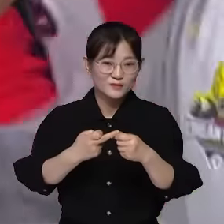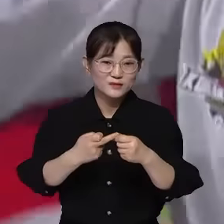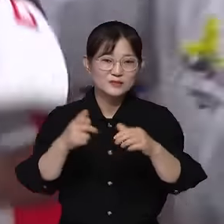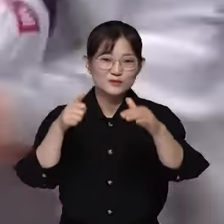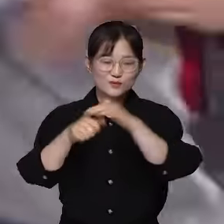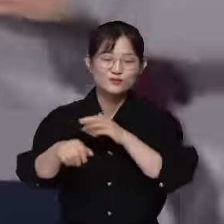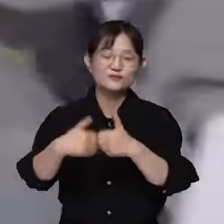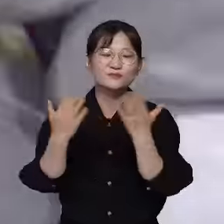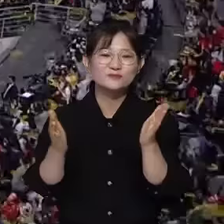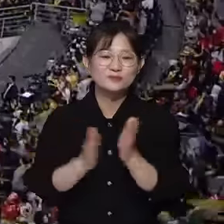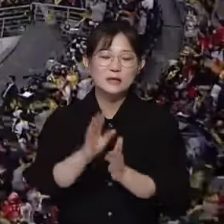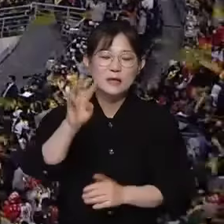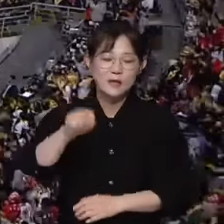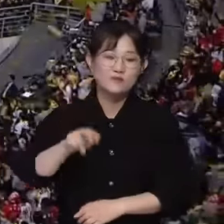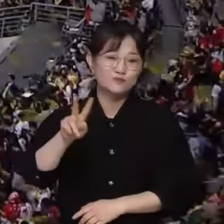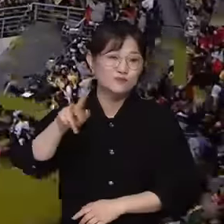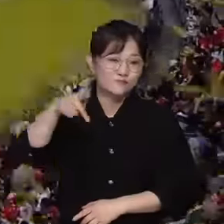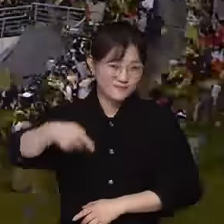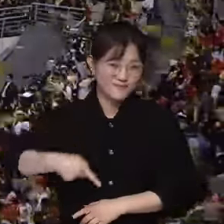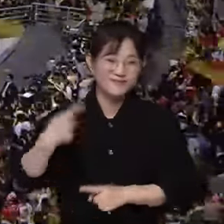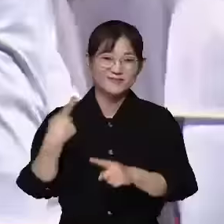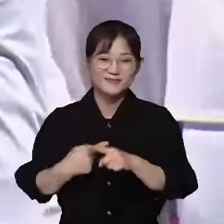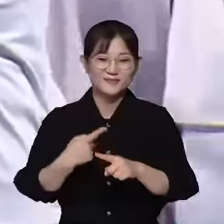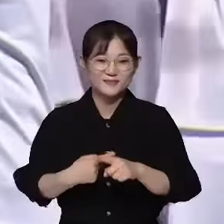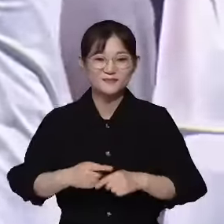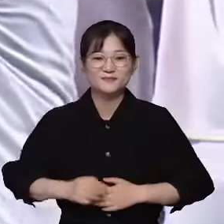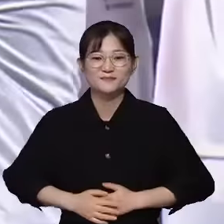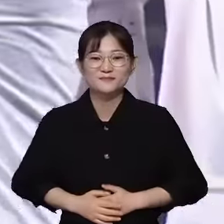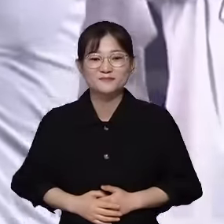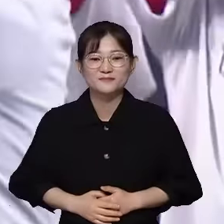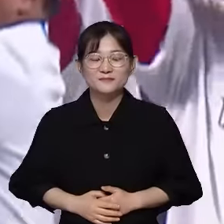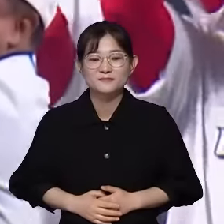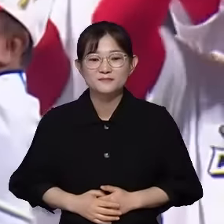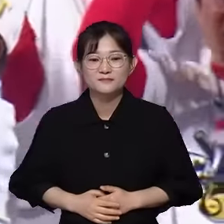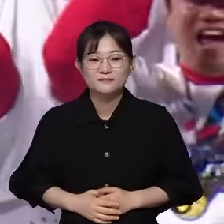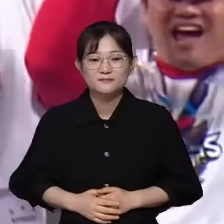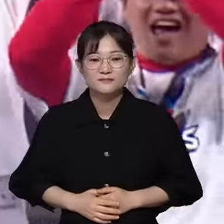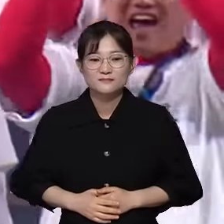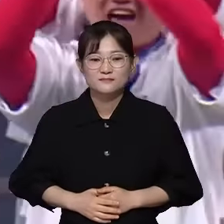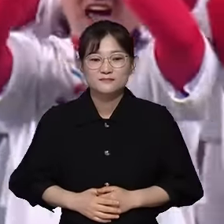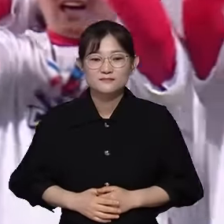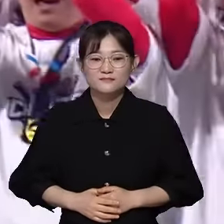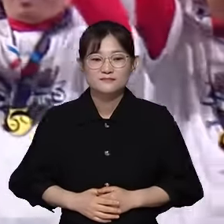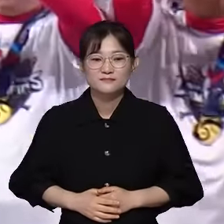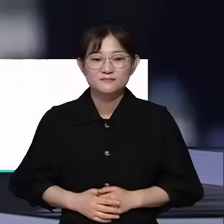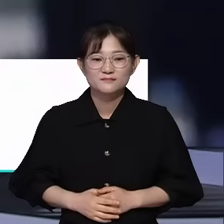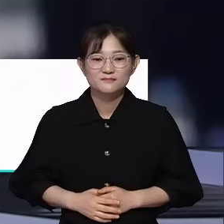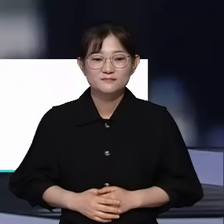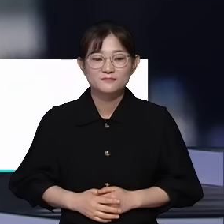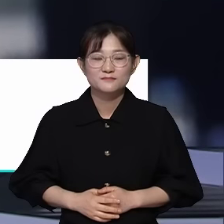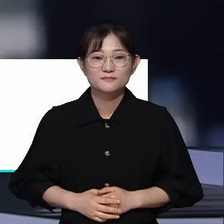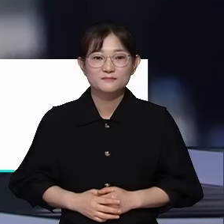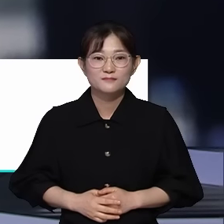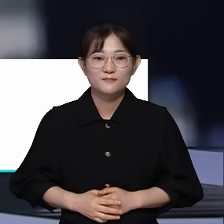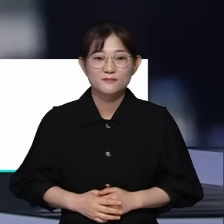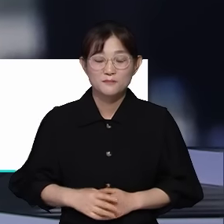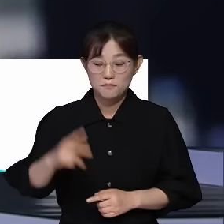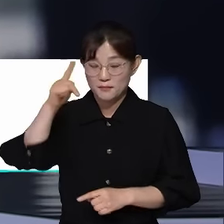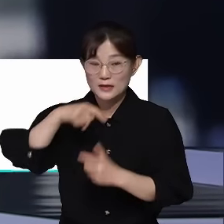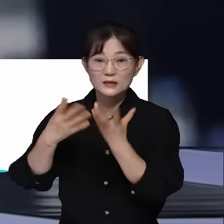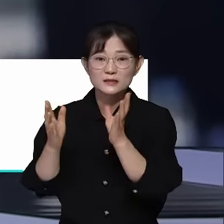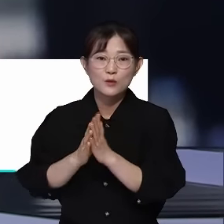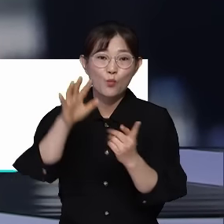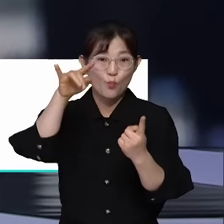시리즈 우승을 일궈낸 MVP였습니다. KBC 임경섭입니다. 기아 타이거즈